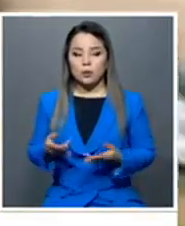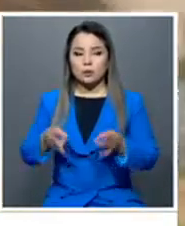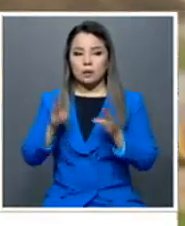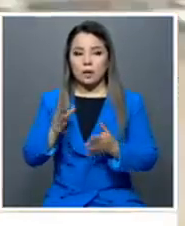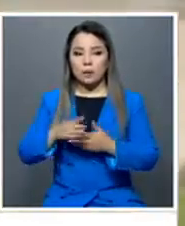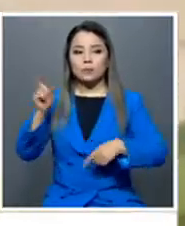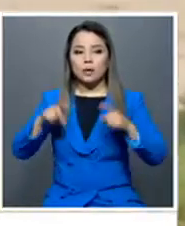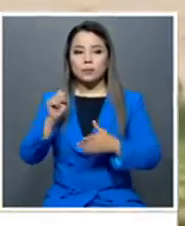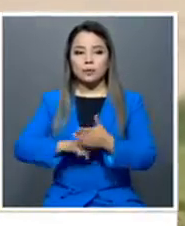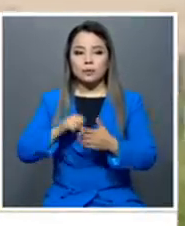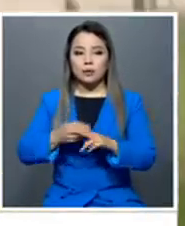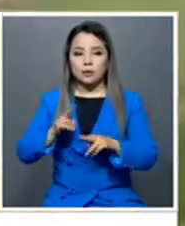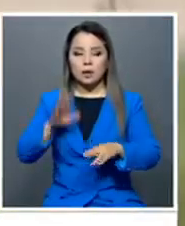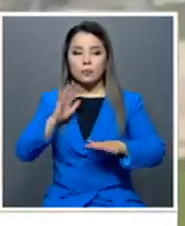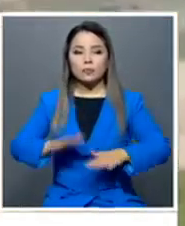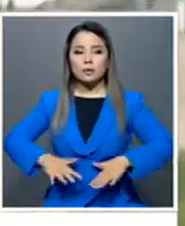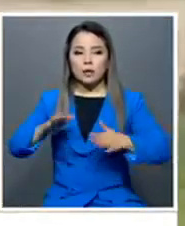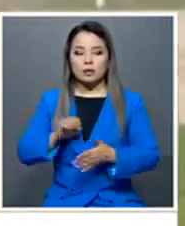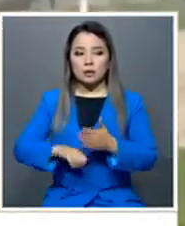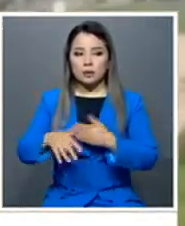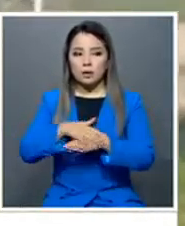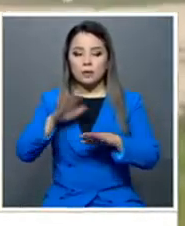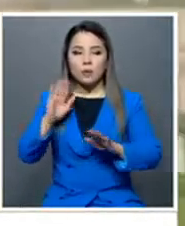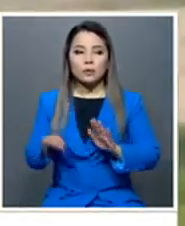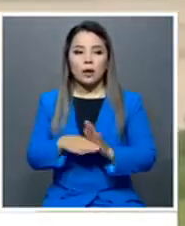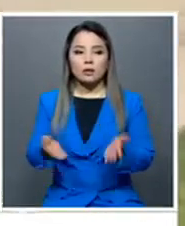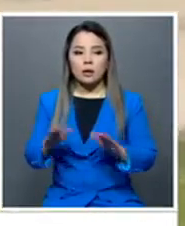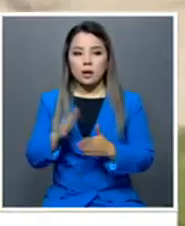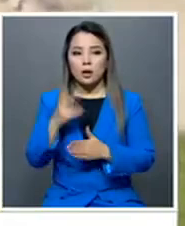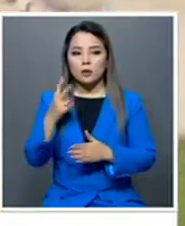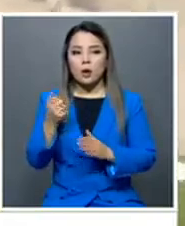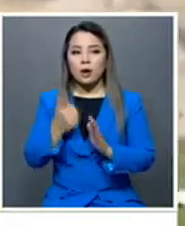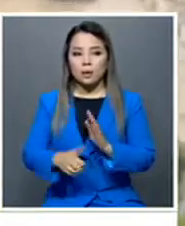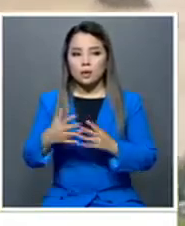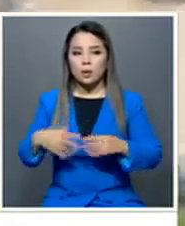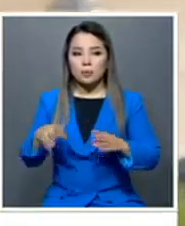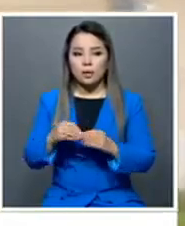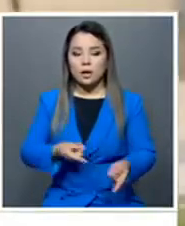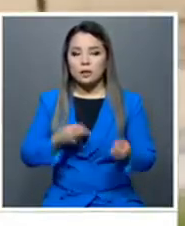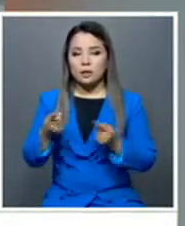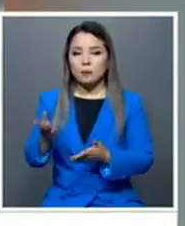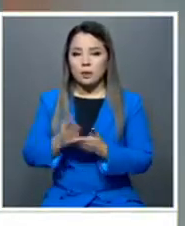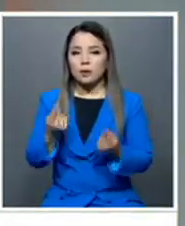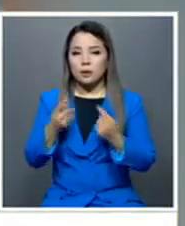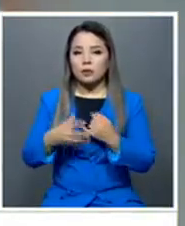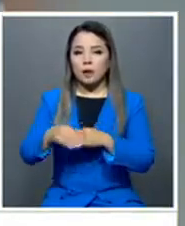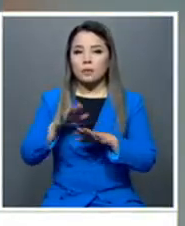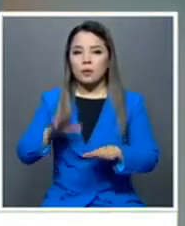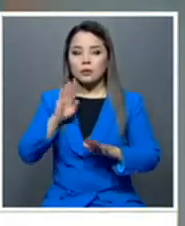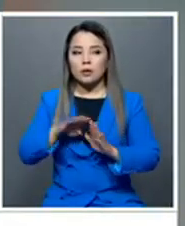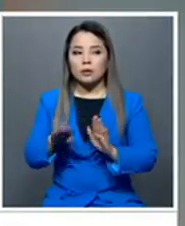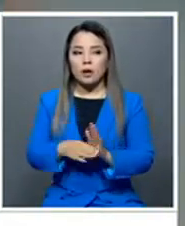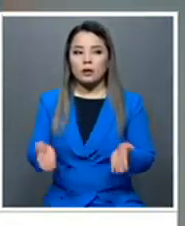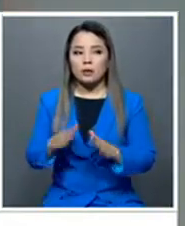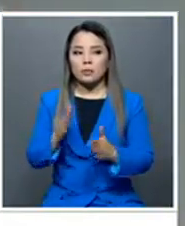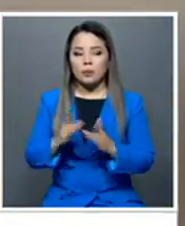жауыннан Қасқасу өзені арнасынан асты. Аулалар су астында қалып, 260 отбасы эвакуацияланды. Ірілі ұсақты мал суға кетті. Төрт